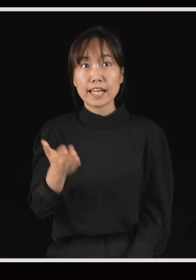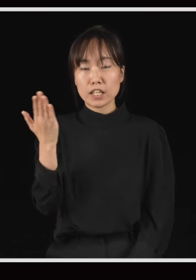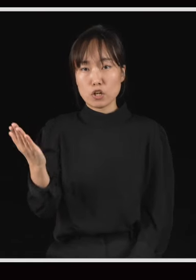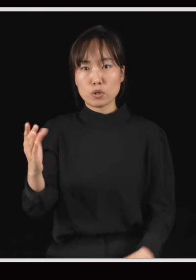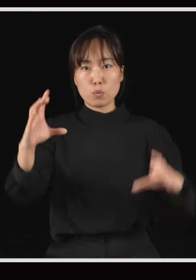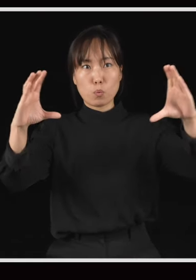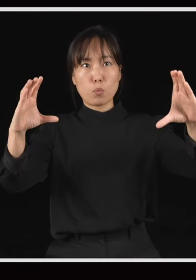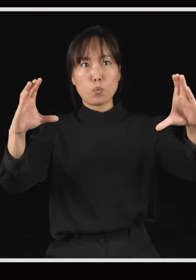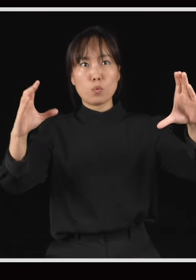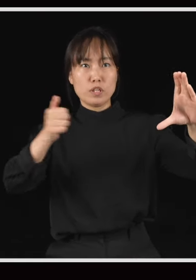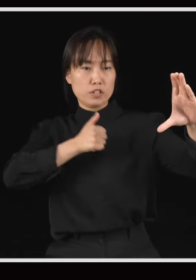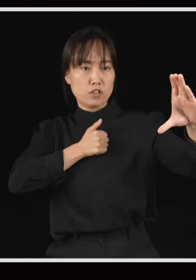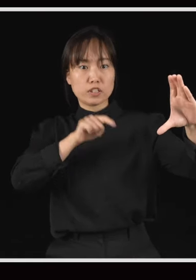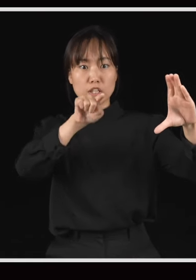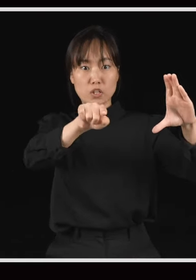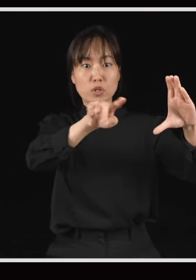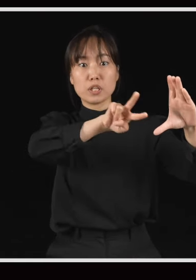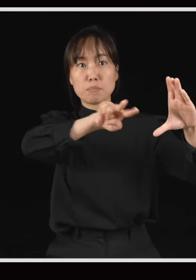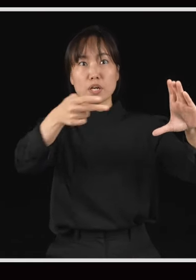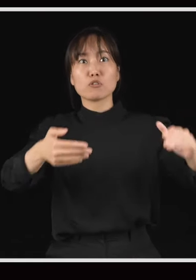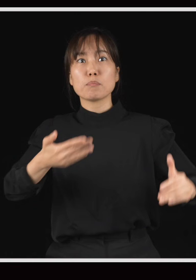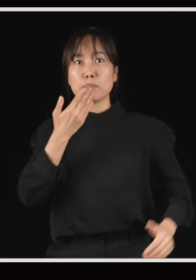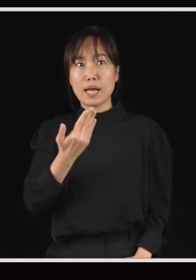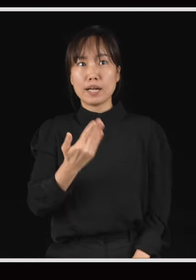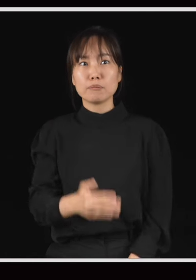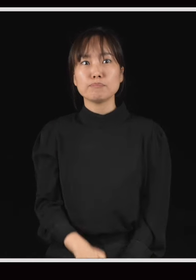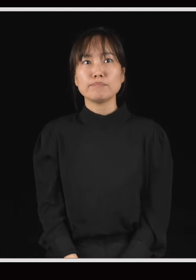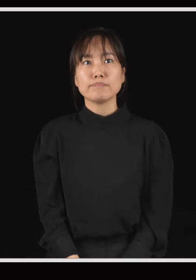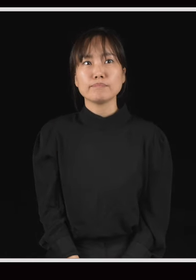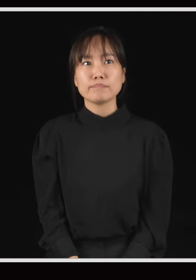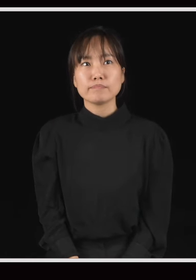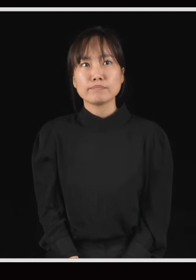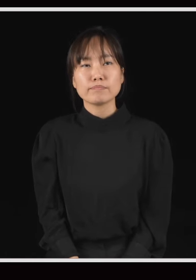관형 모양 그림에서 우리의 정체성을 바꿀 수 있게 된 것이죠.